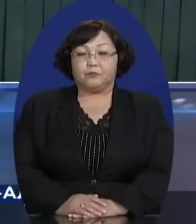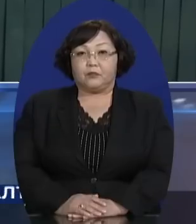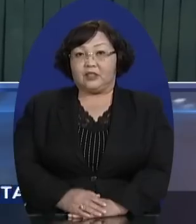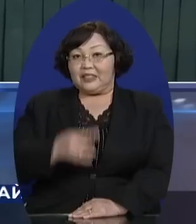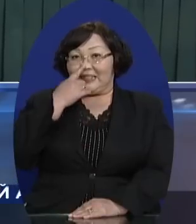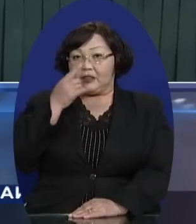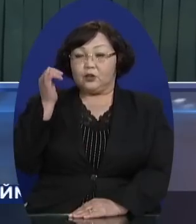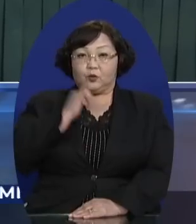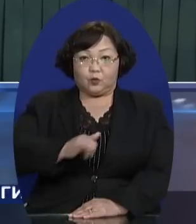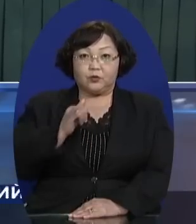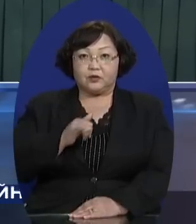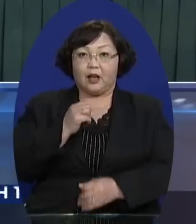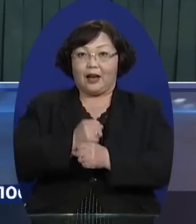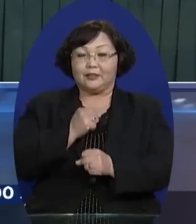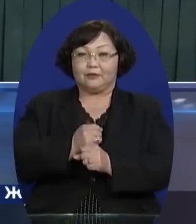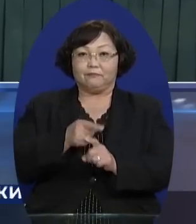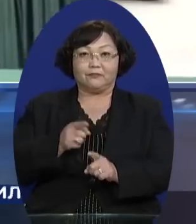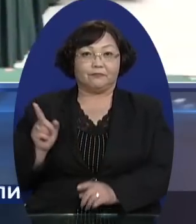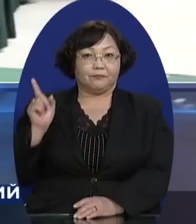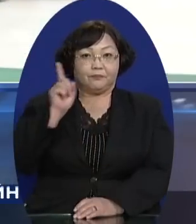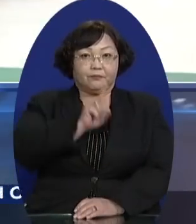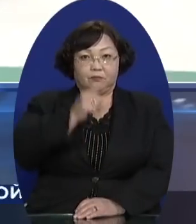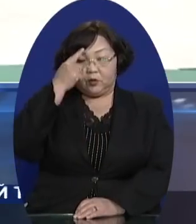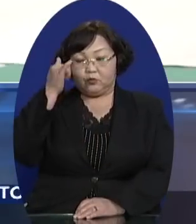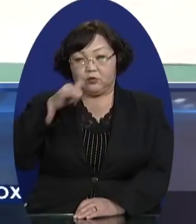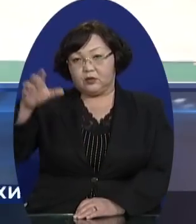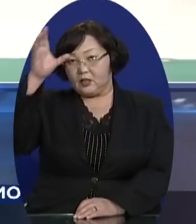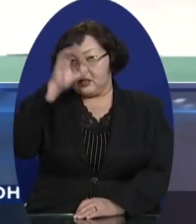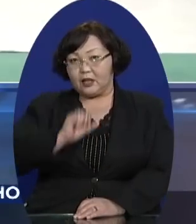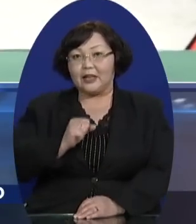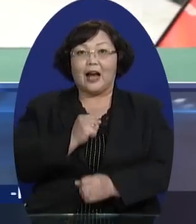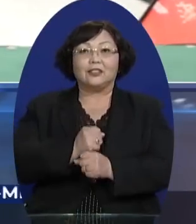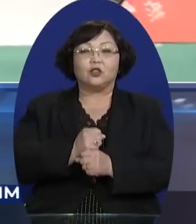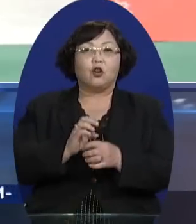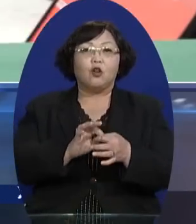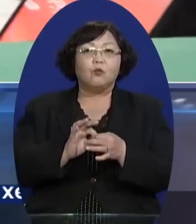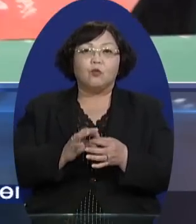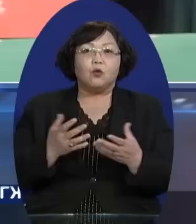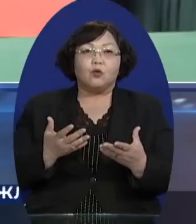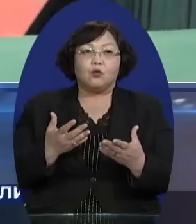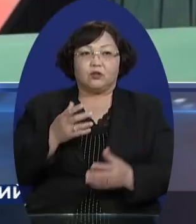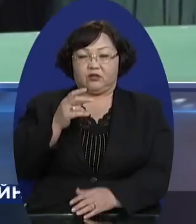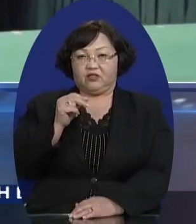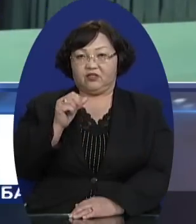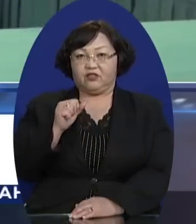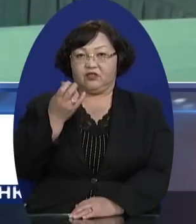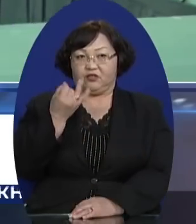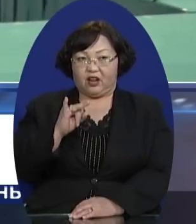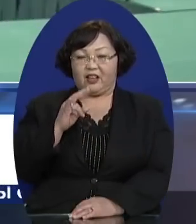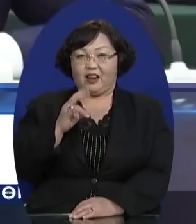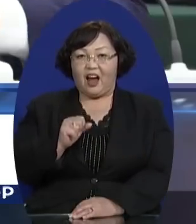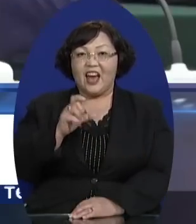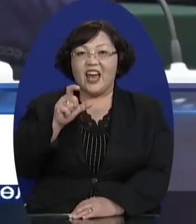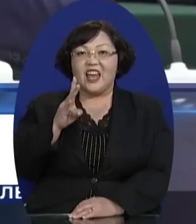Бүгд найрамдах хятад улсад албан ёсны айлчил хийж байгаа Монгол Улсын ерөнхий сайд оюуны эрдэнэ айлчлалынхаа хүрээнд өнөөдөр China Energy Group-ийн төв байрны зочиллоо. Энэ